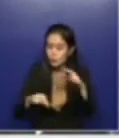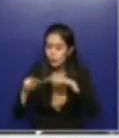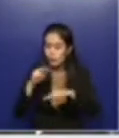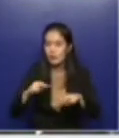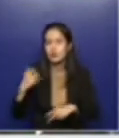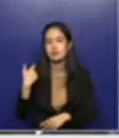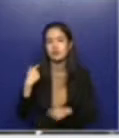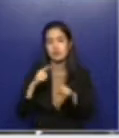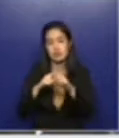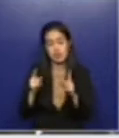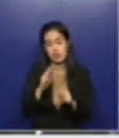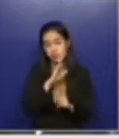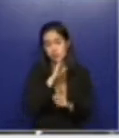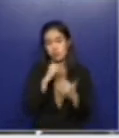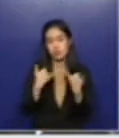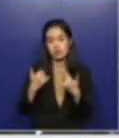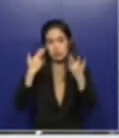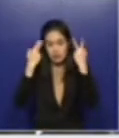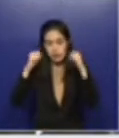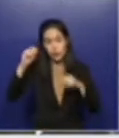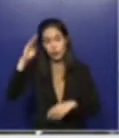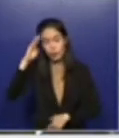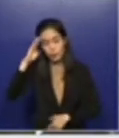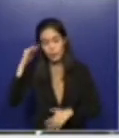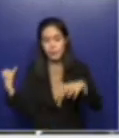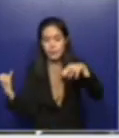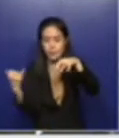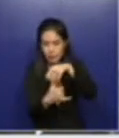ท่านไปแล้วท่านแถลงข่าวเนี่ย